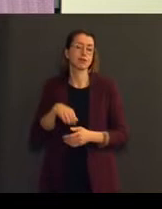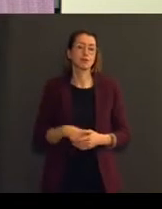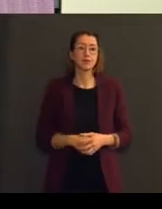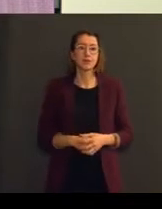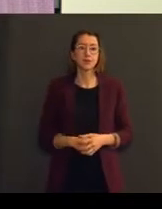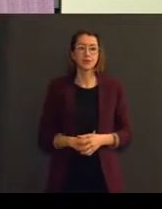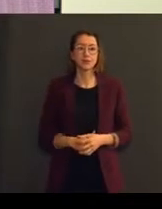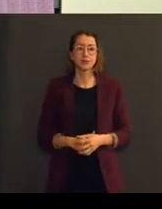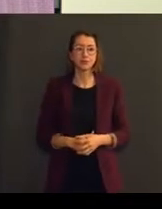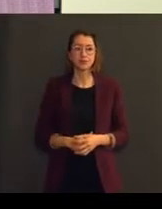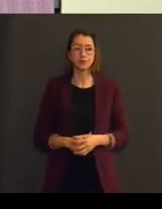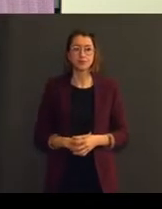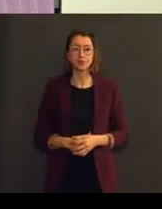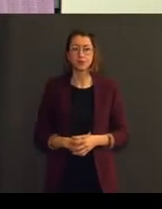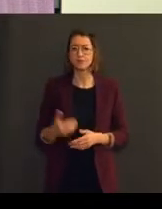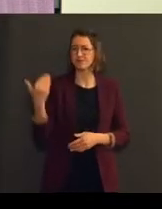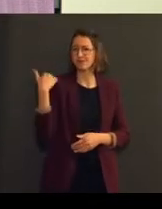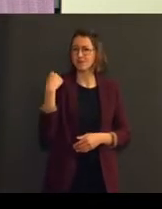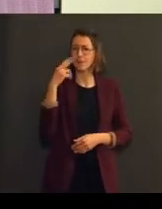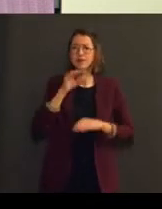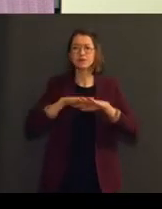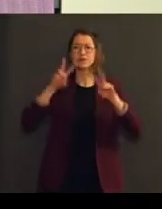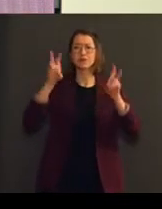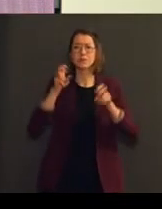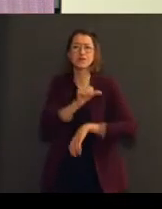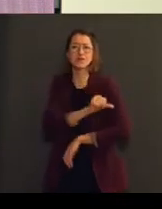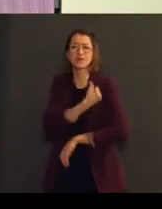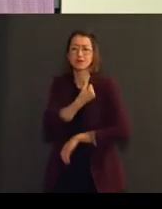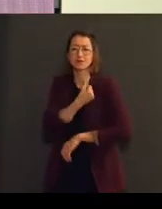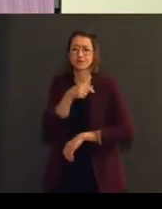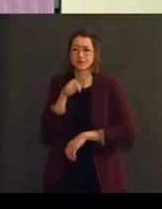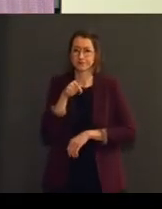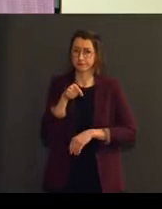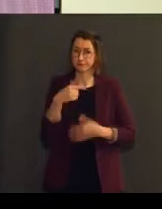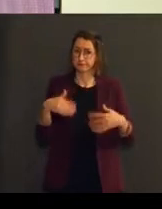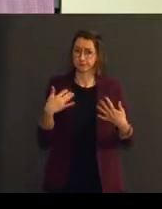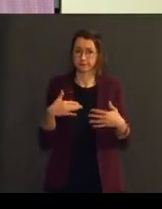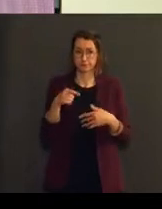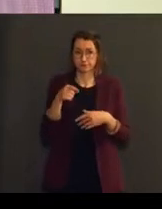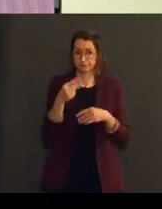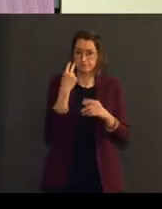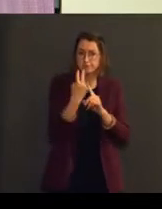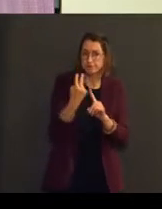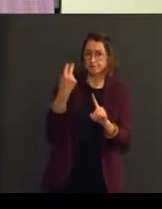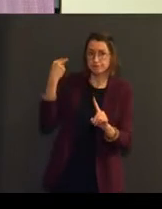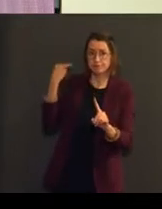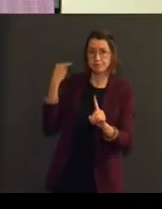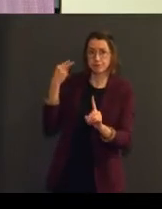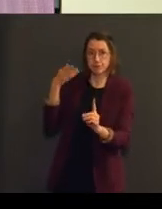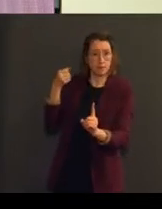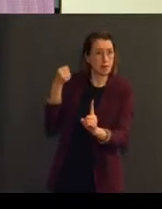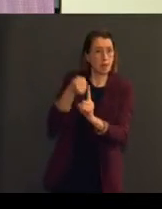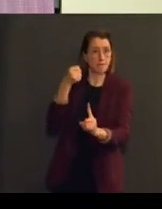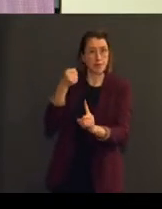de la vaccination déjà là tantôt, et je pense que c'est le moment jamais de montrer l'impact que la vaccination a pu avoir dans notre pays.